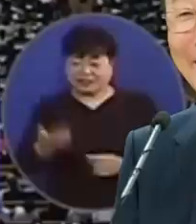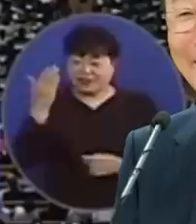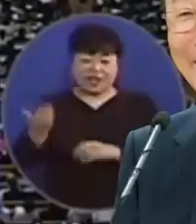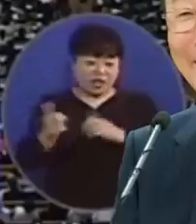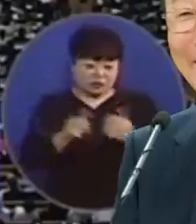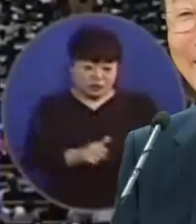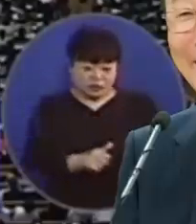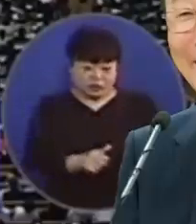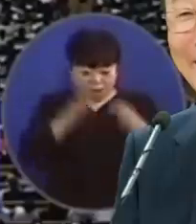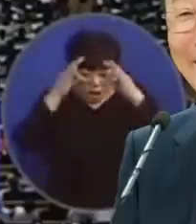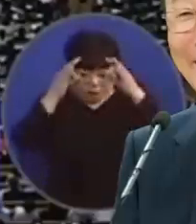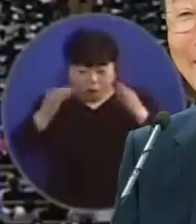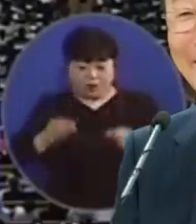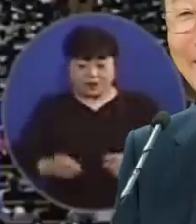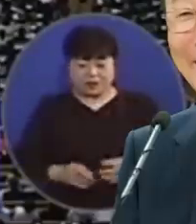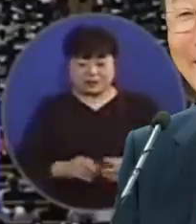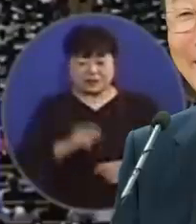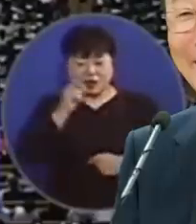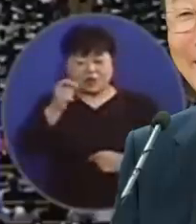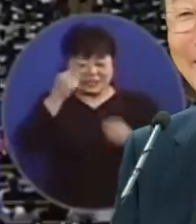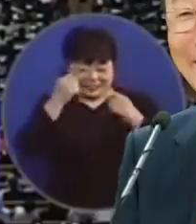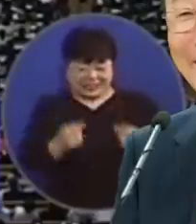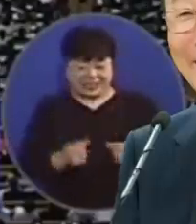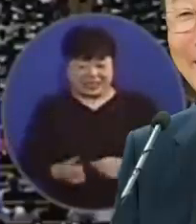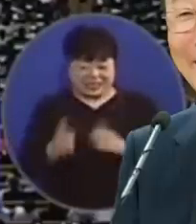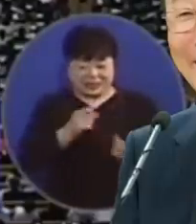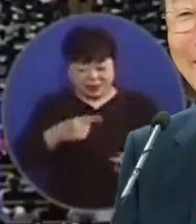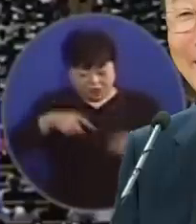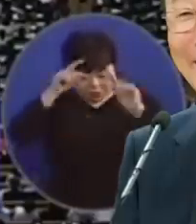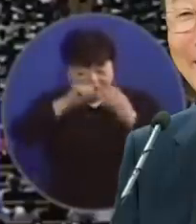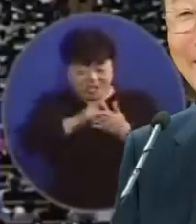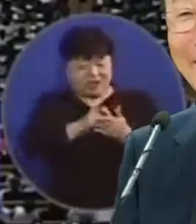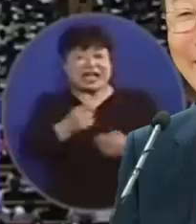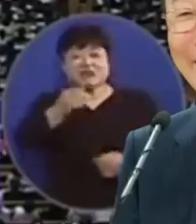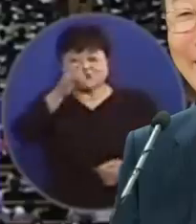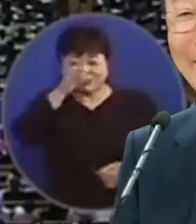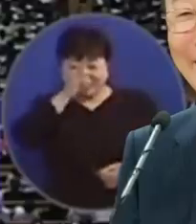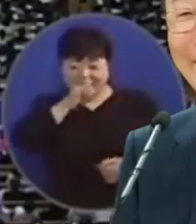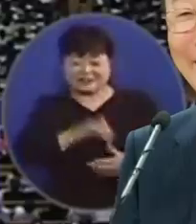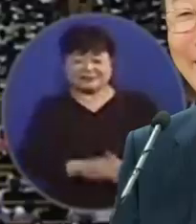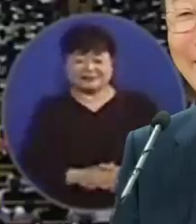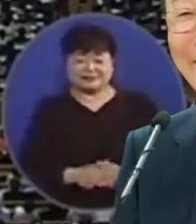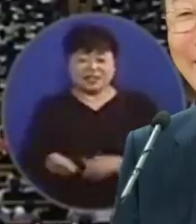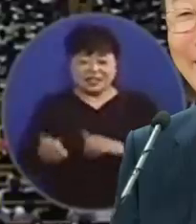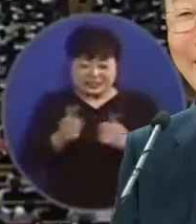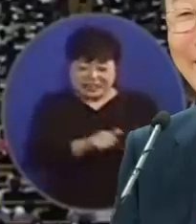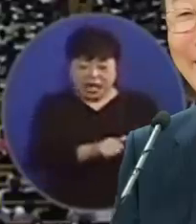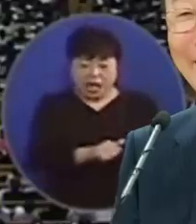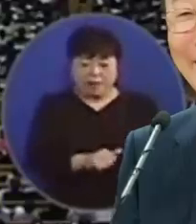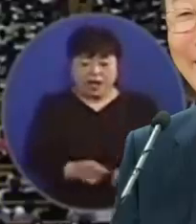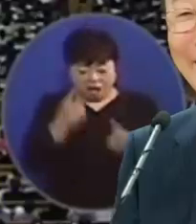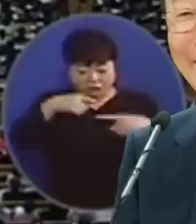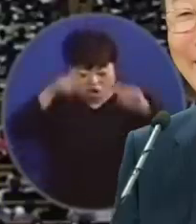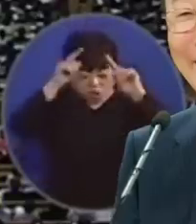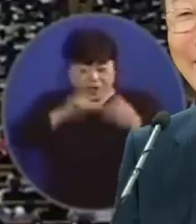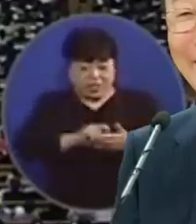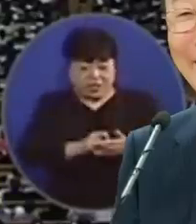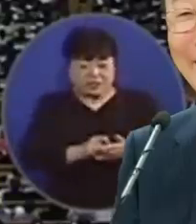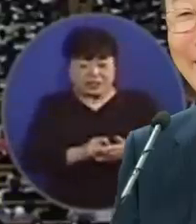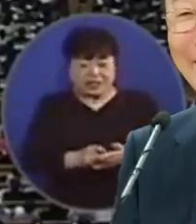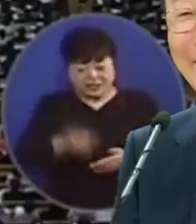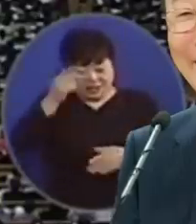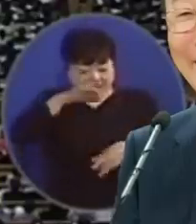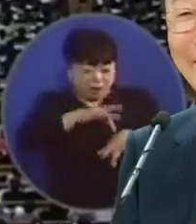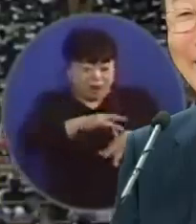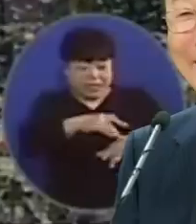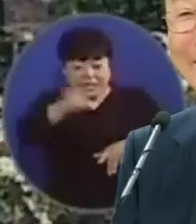죽었으노라 볼지어다 이제 세 세대로 살아있어 사망과 음부의 열쇠를 가지노니. 사망과 음부의 열쇠를 옛날에는 마귀가 가지고 있었는데